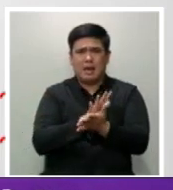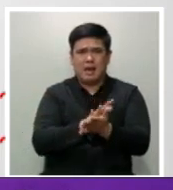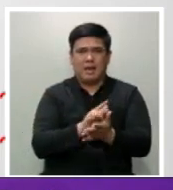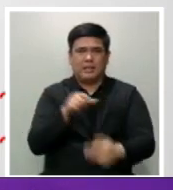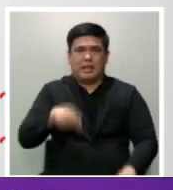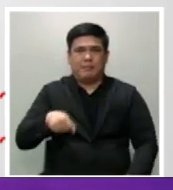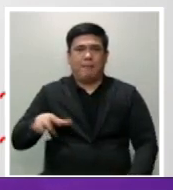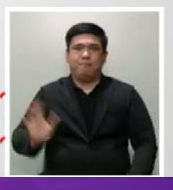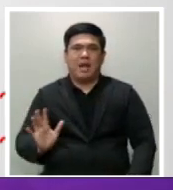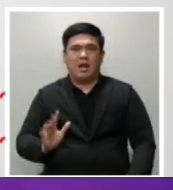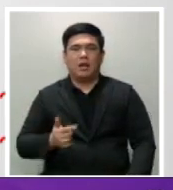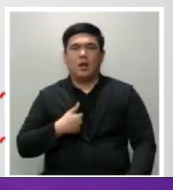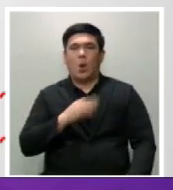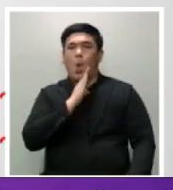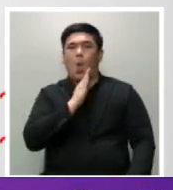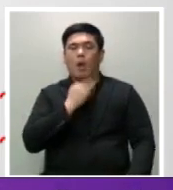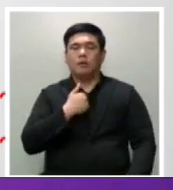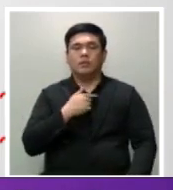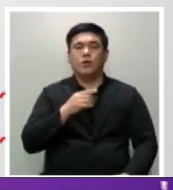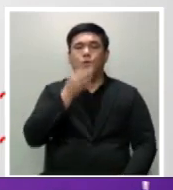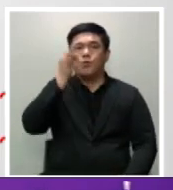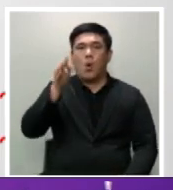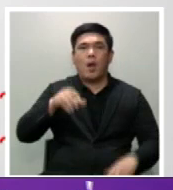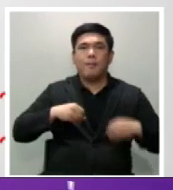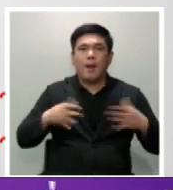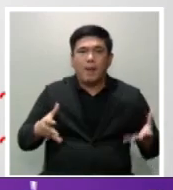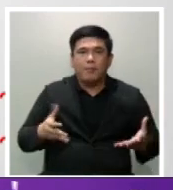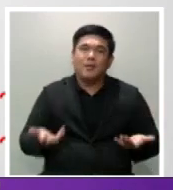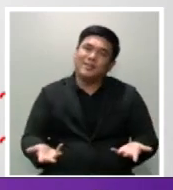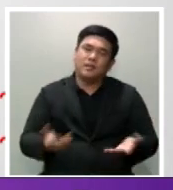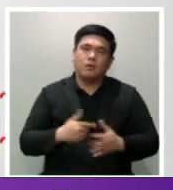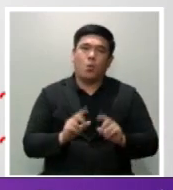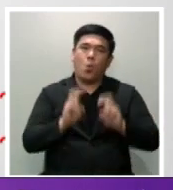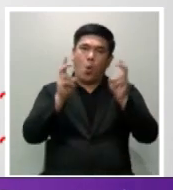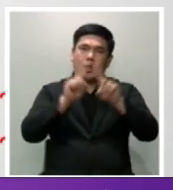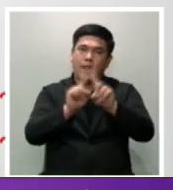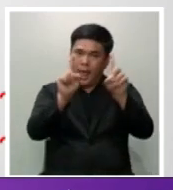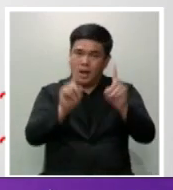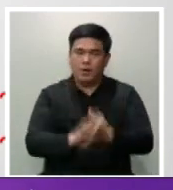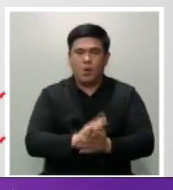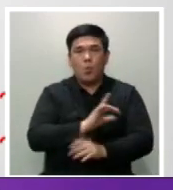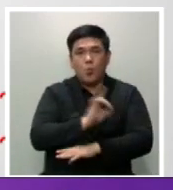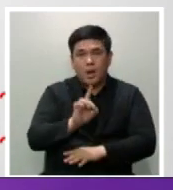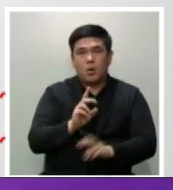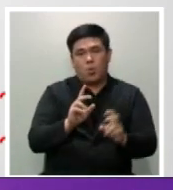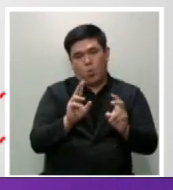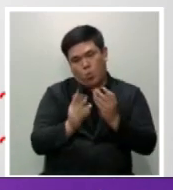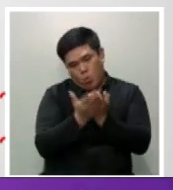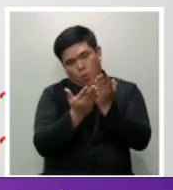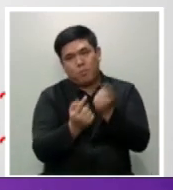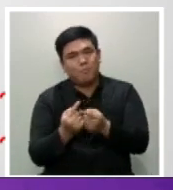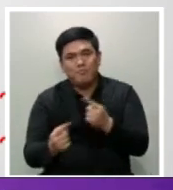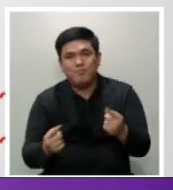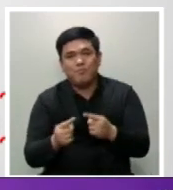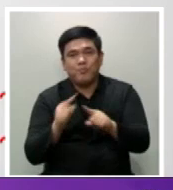อย่ามาตู่นะว่าเขาตัดสินแล้วทำไมเราไม่นำพามันคนละเรื่องคนละวันคนละคราวระยะเวลา